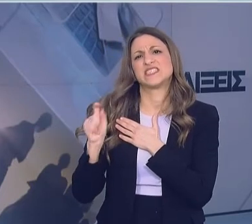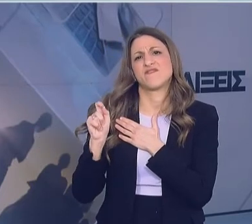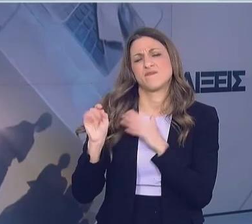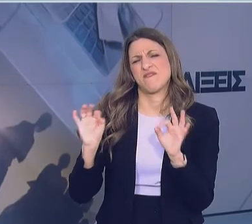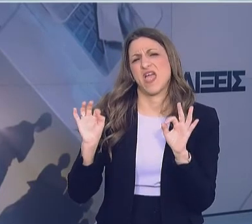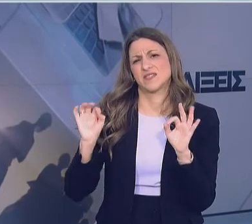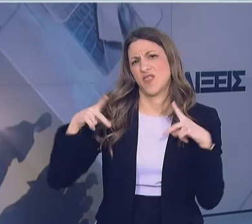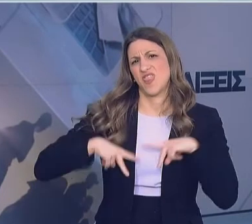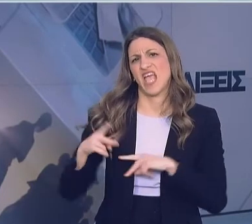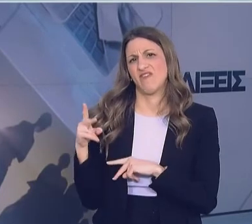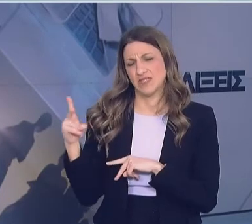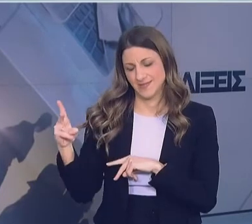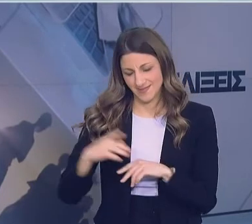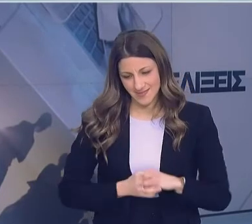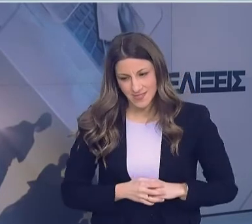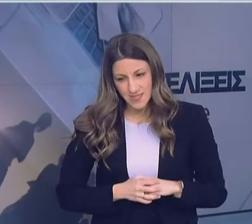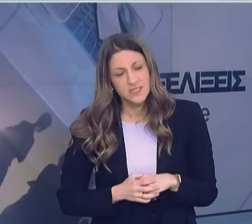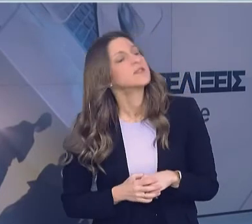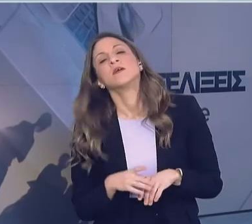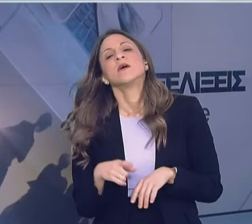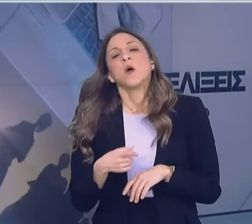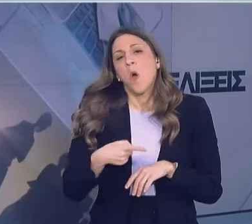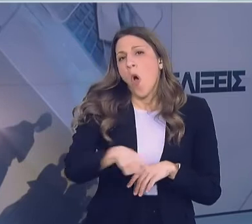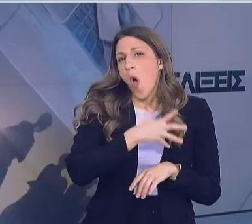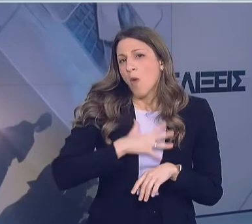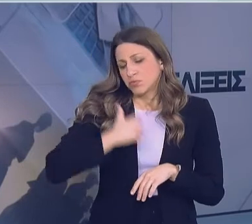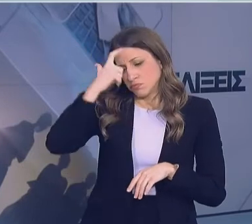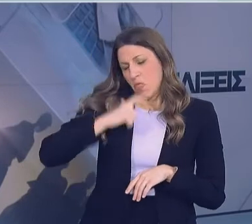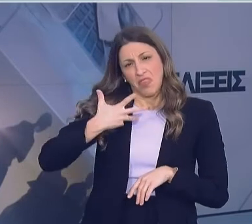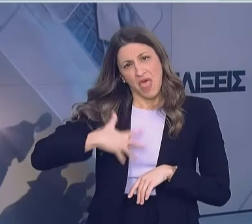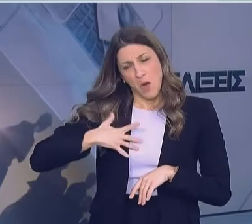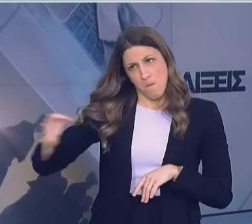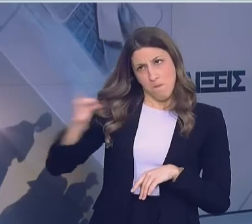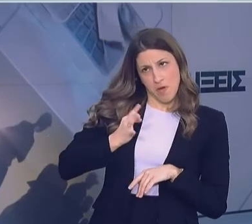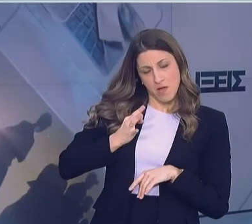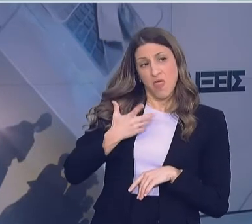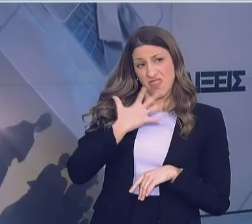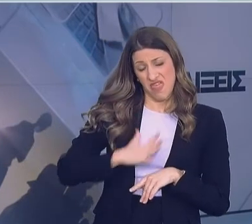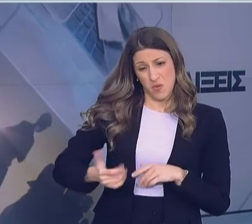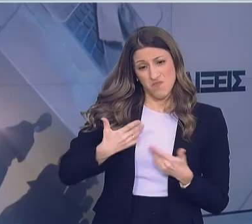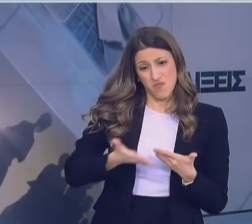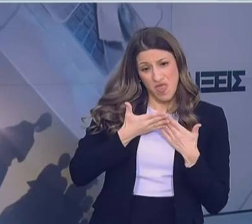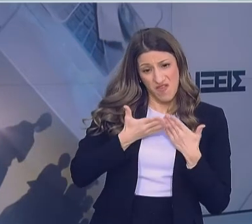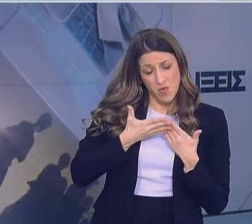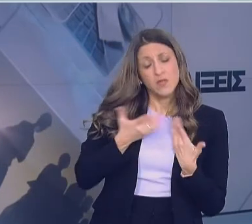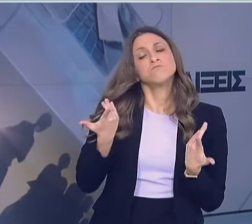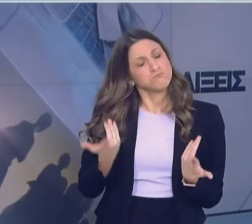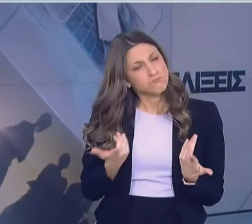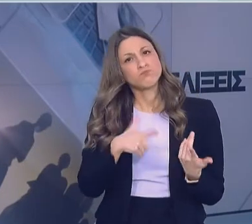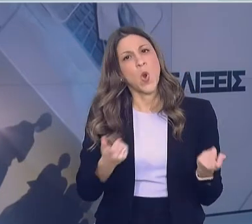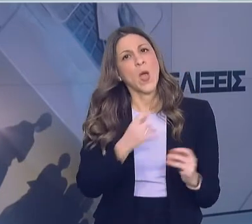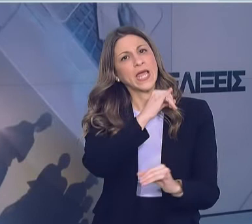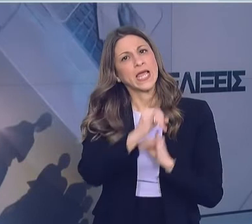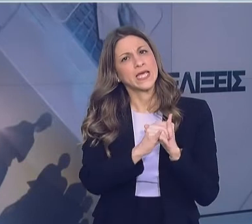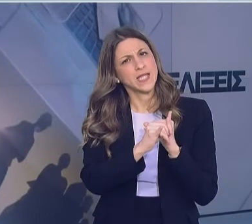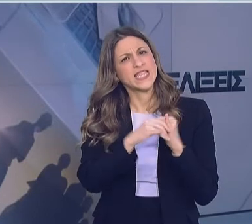μπορούν, αν επιθυμούν, να τη χρησιμοποιήσουν όσοι ασθενείς νοσούν και χρειάζονται υποστήριξη. Θα ήθελα να τονίσω ότι